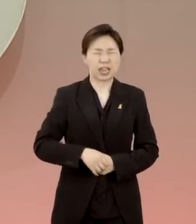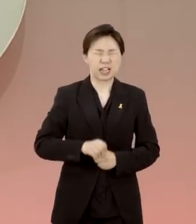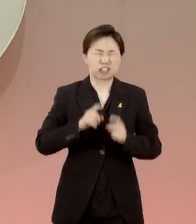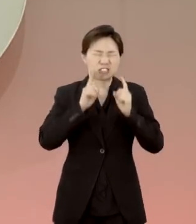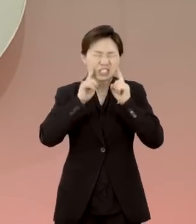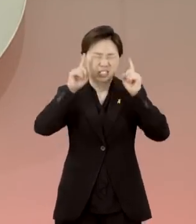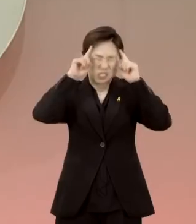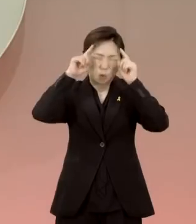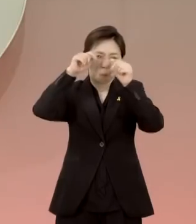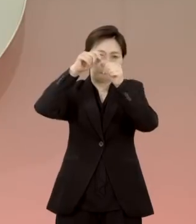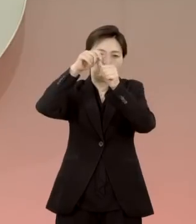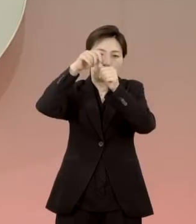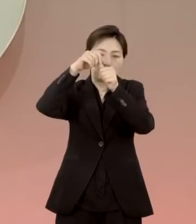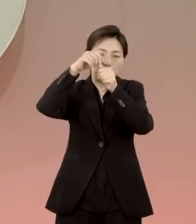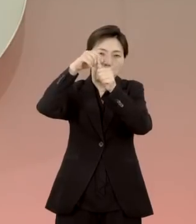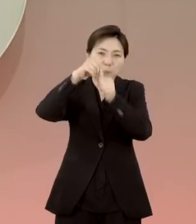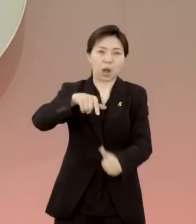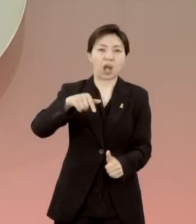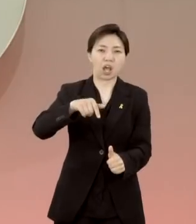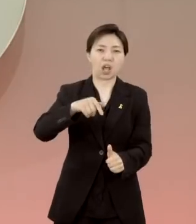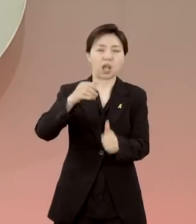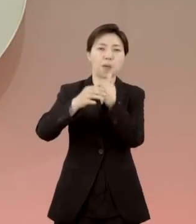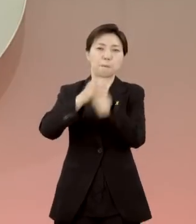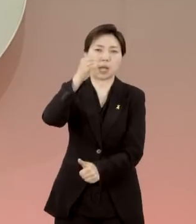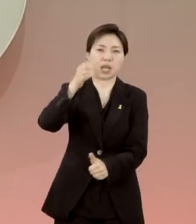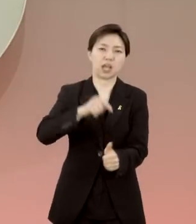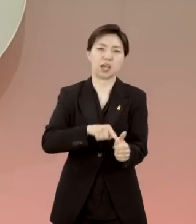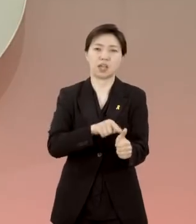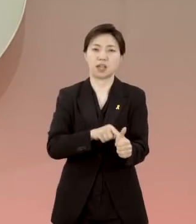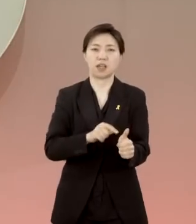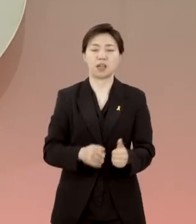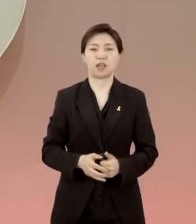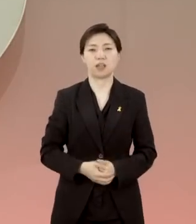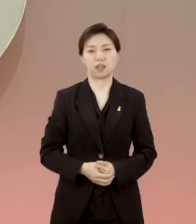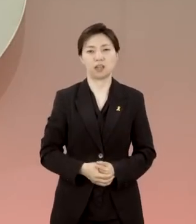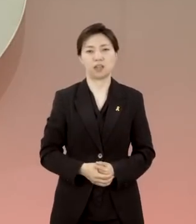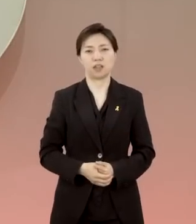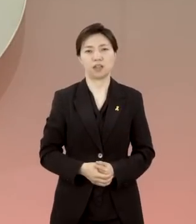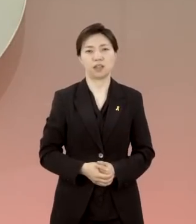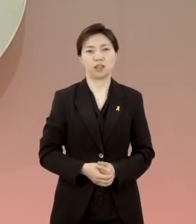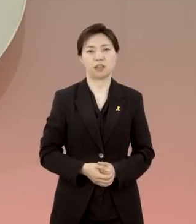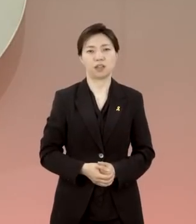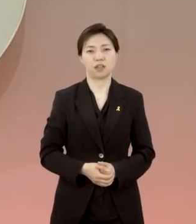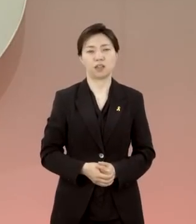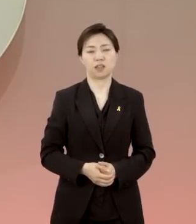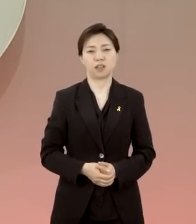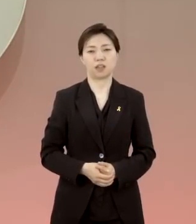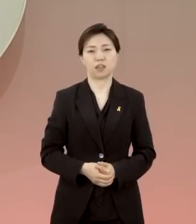손살같이 지옥에 떨어졌대요 아 참